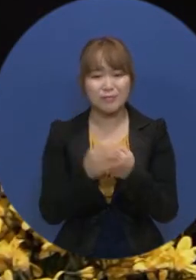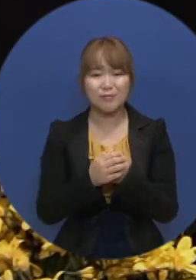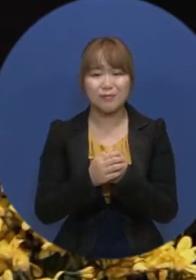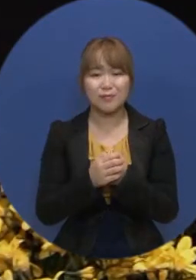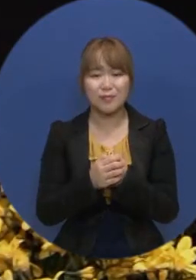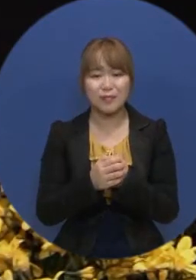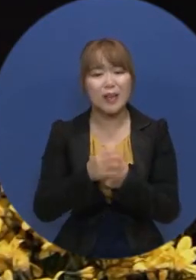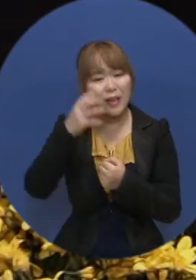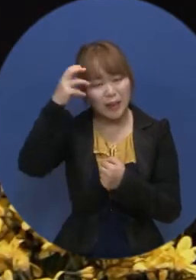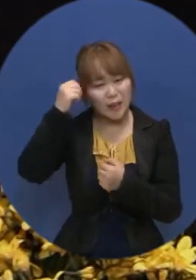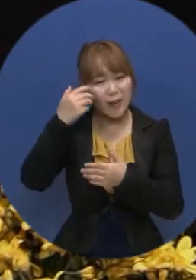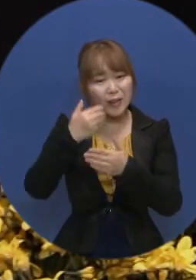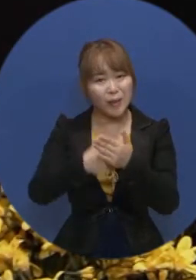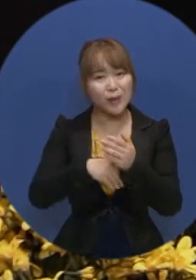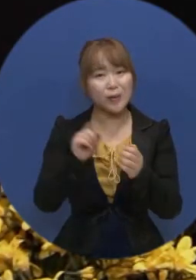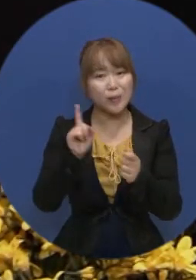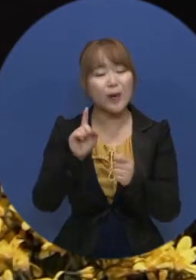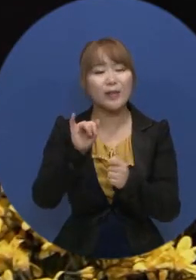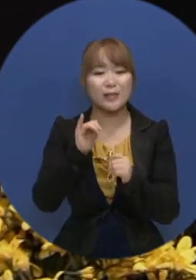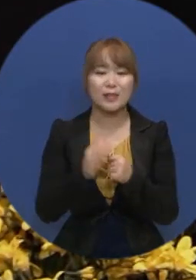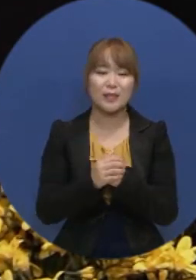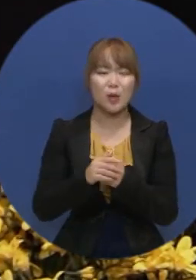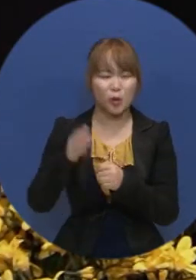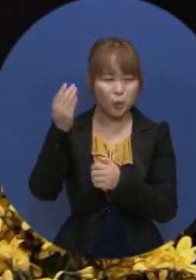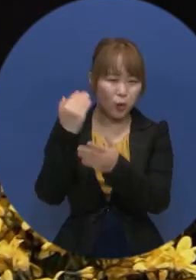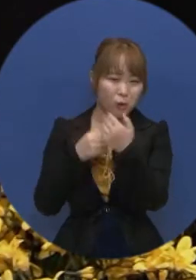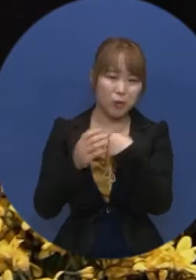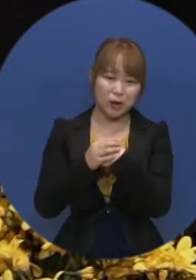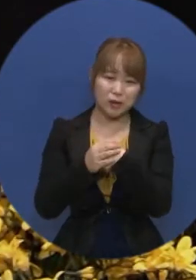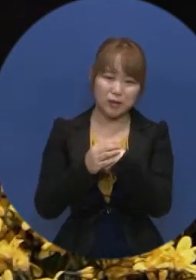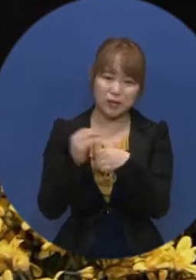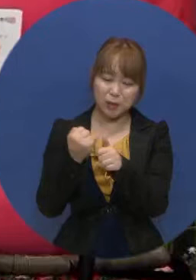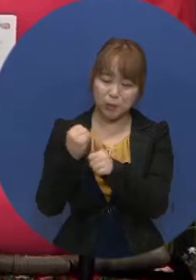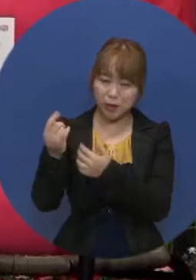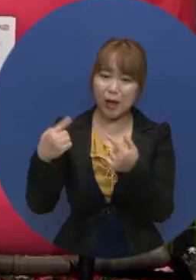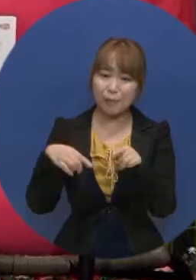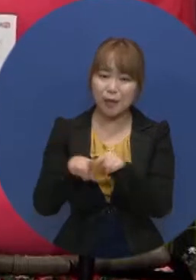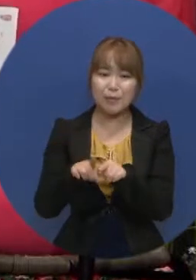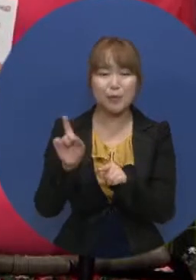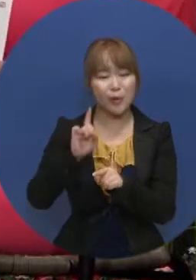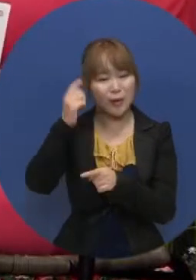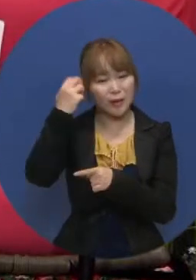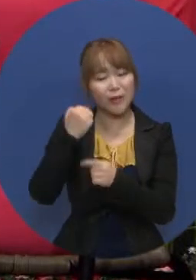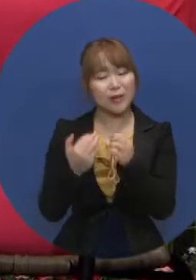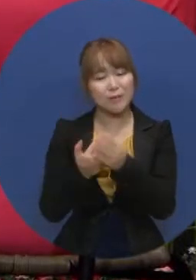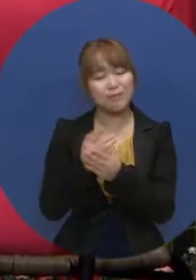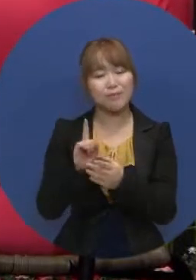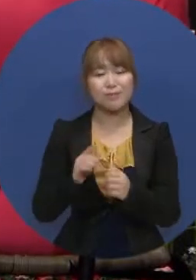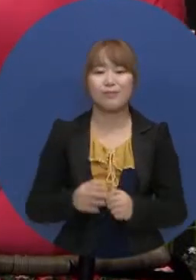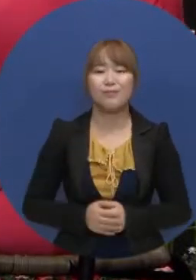혹시 기억나는 사연들이 있으면은 과거에 이렇게 사모님과 이렇게 함께 하시면서 아,